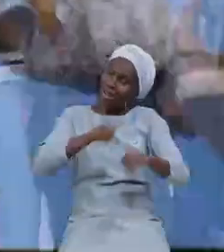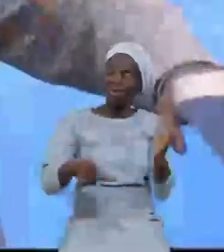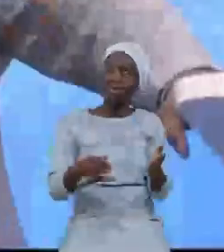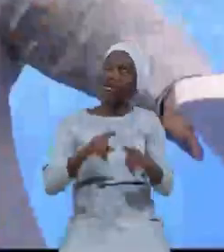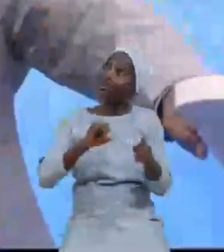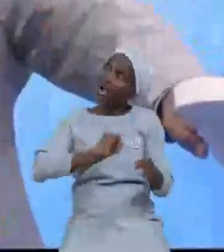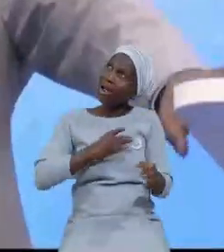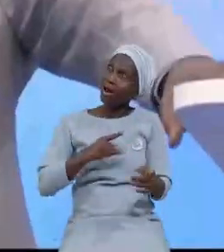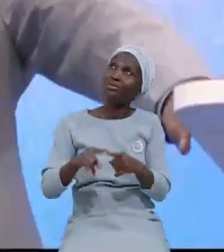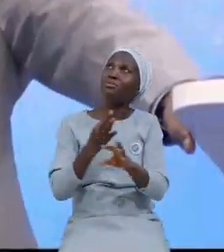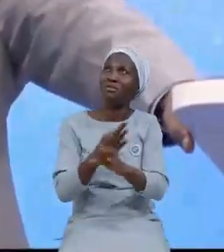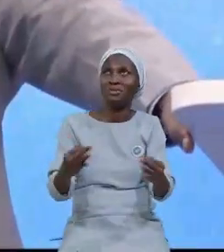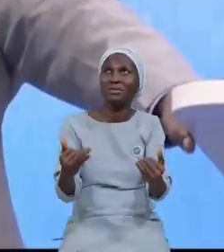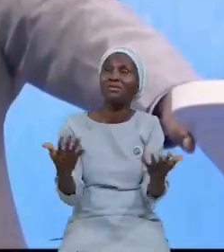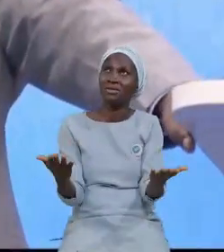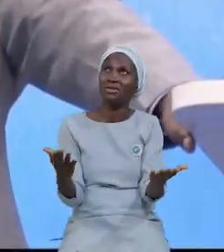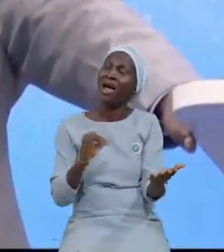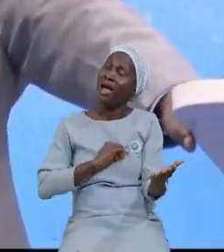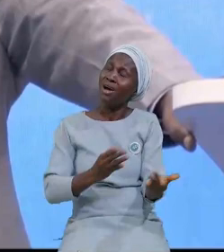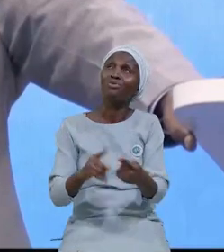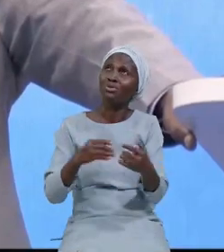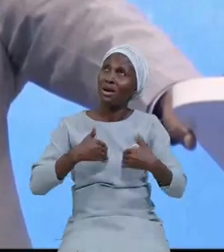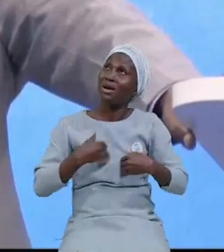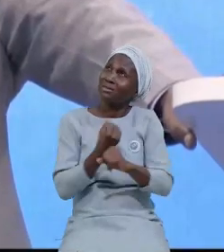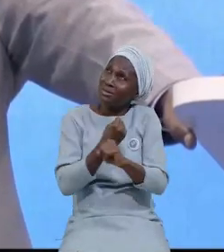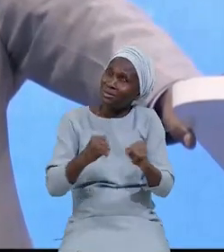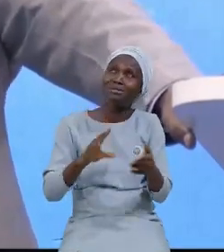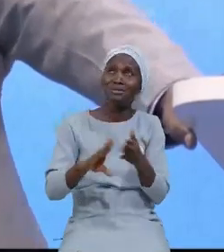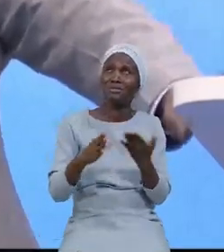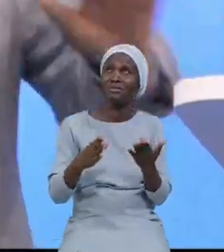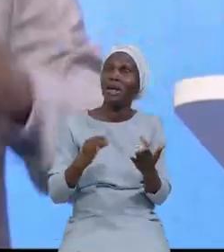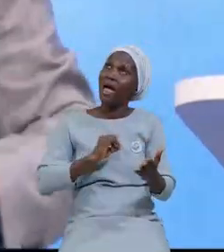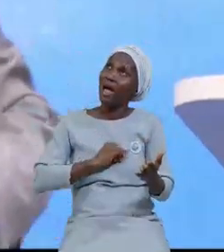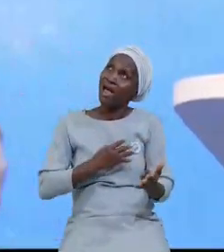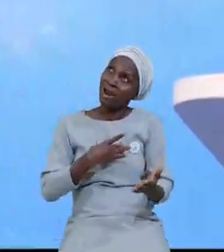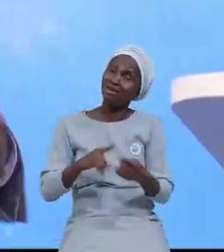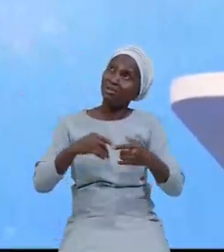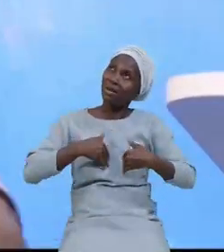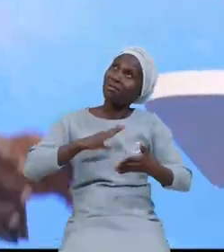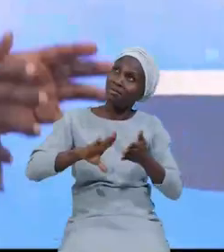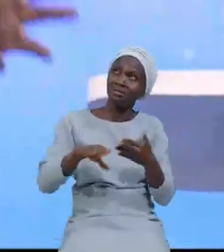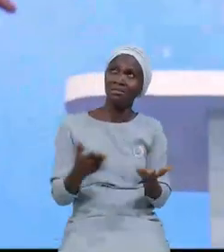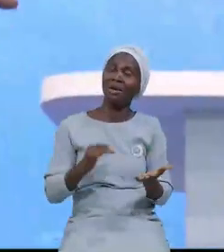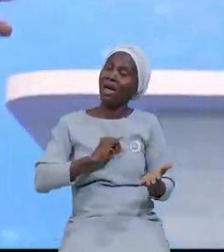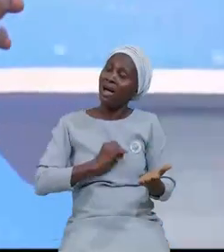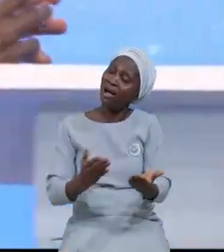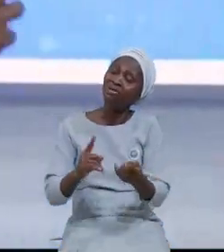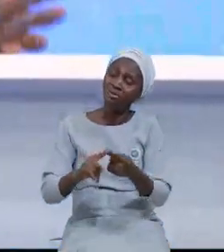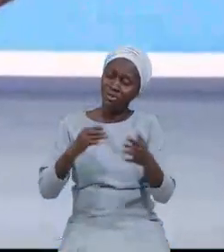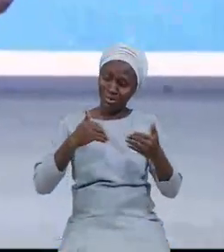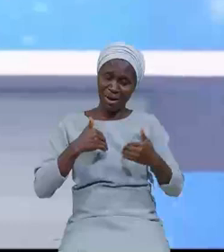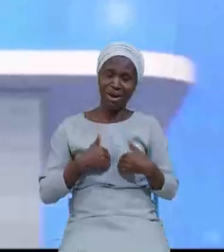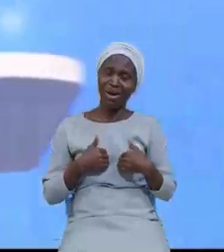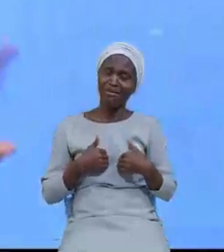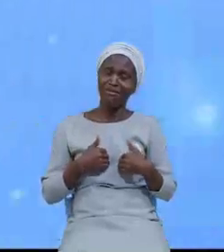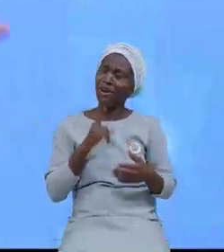mais je veux être libéré ce soir et je veux avoir le salut ce soir le pardon ce soir et je veux